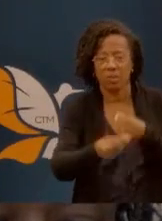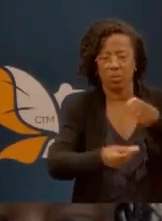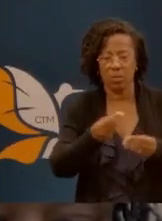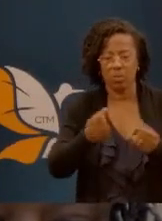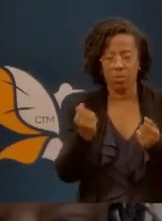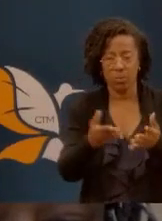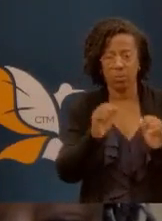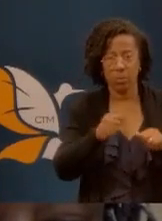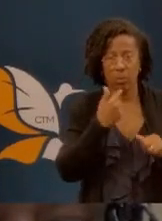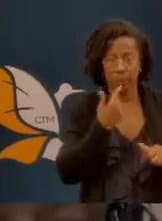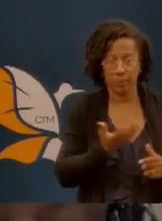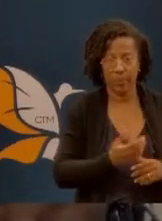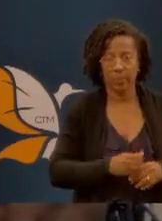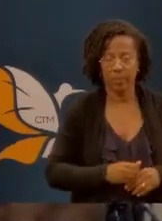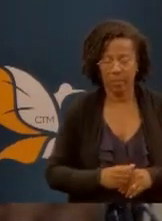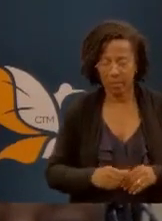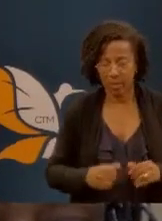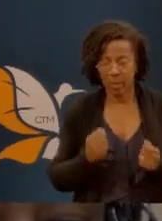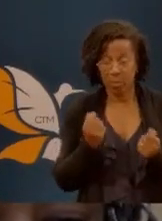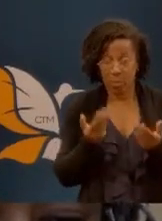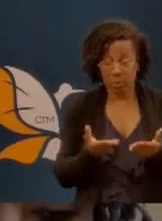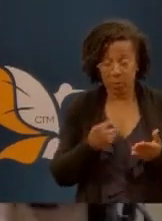exerçons. Donc notre proposition,